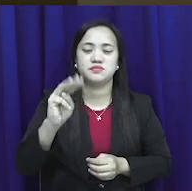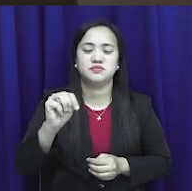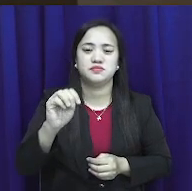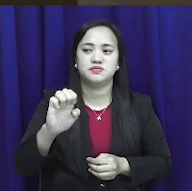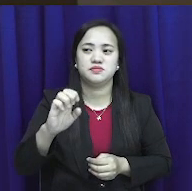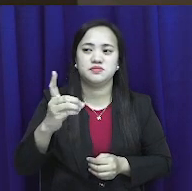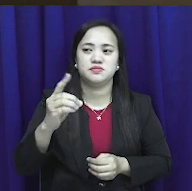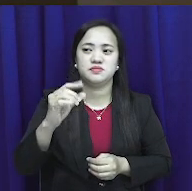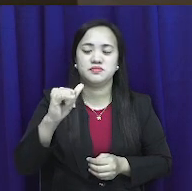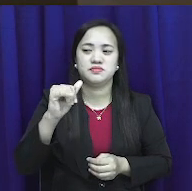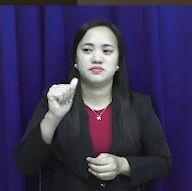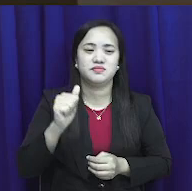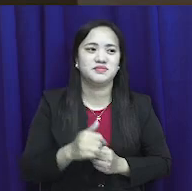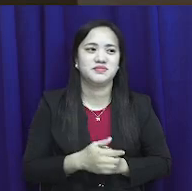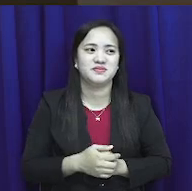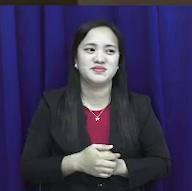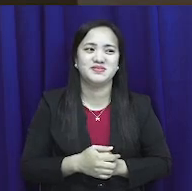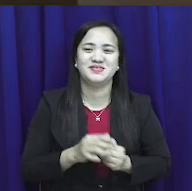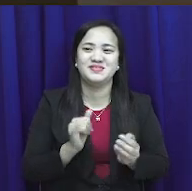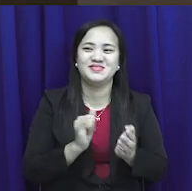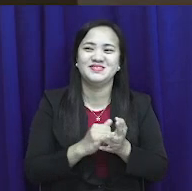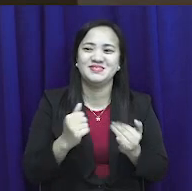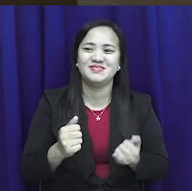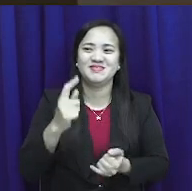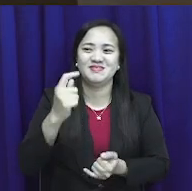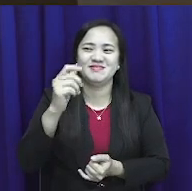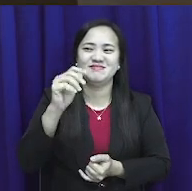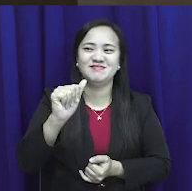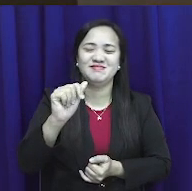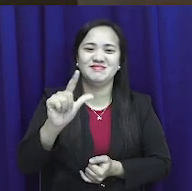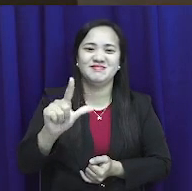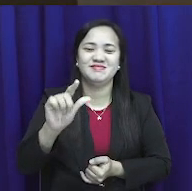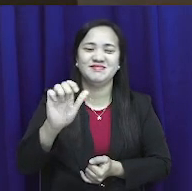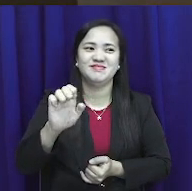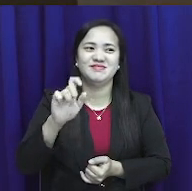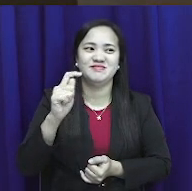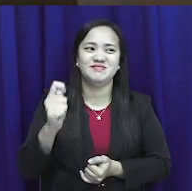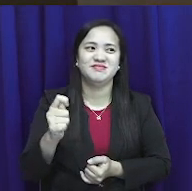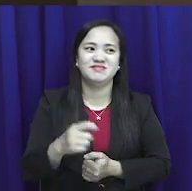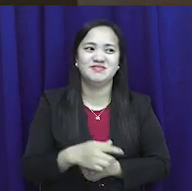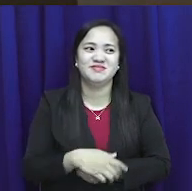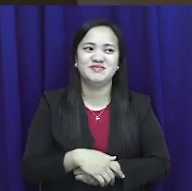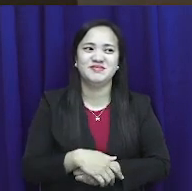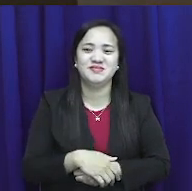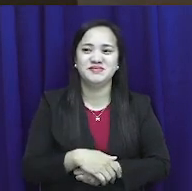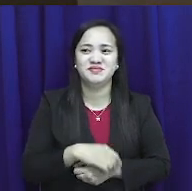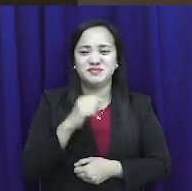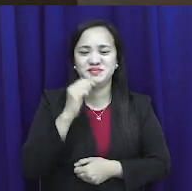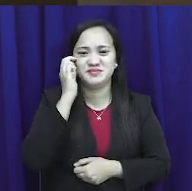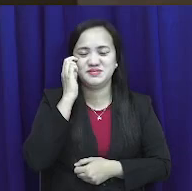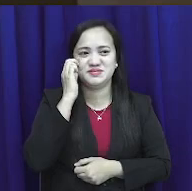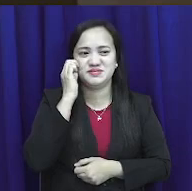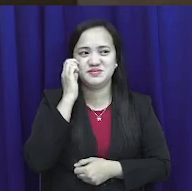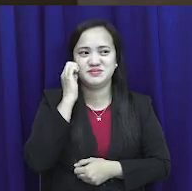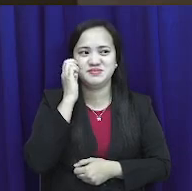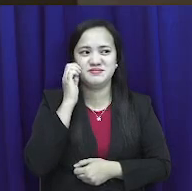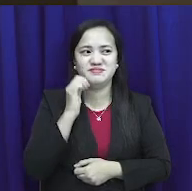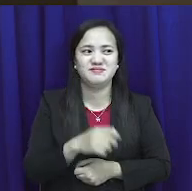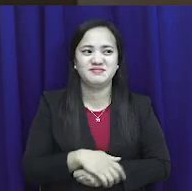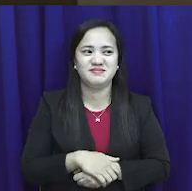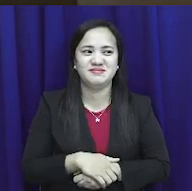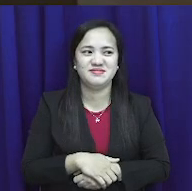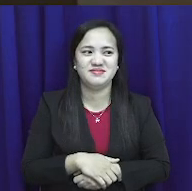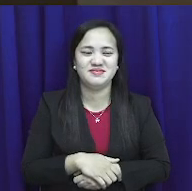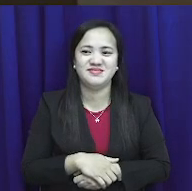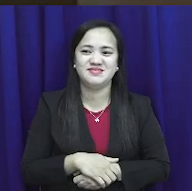ngayon tablet kaso na yung tablet mabigat ta panahon pa lang ni Moses kaya ak tablet eh h wala akong